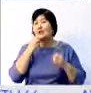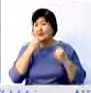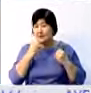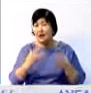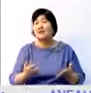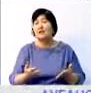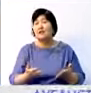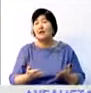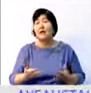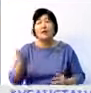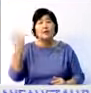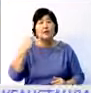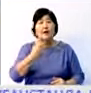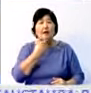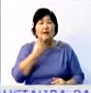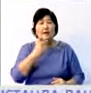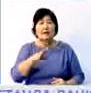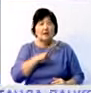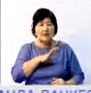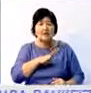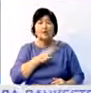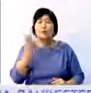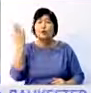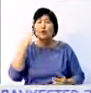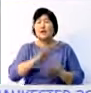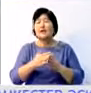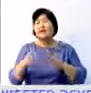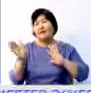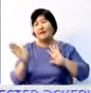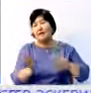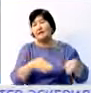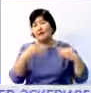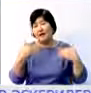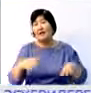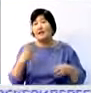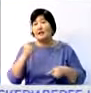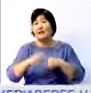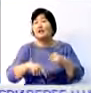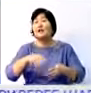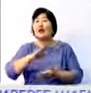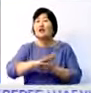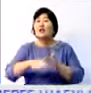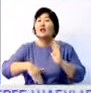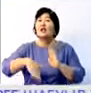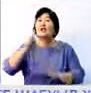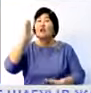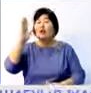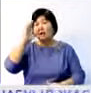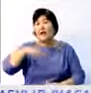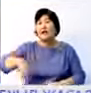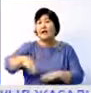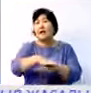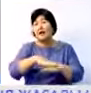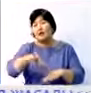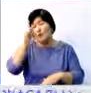Бұрынғы қиыншылық, бұрынғы жағдай артта қалды. Ендігі жерде жағдайымыз жақсы болады деген елге де, халыққа